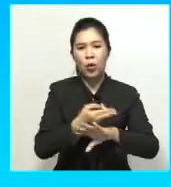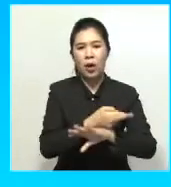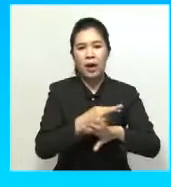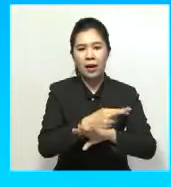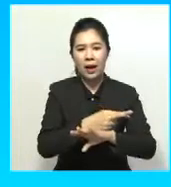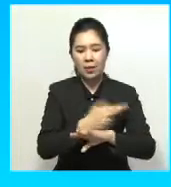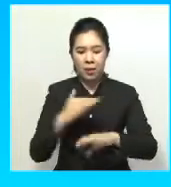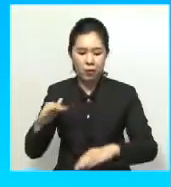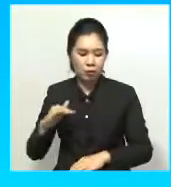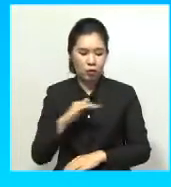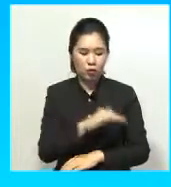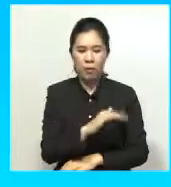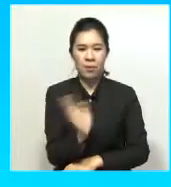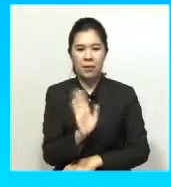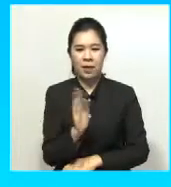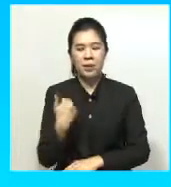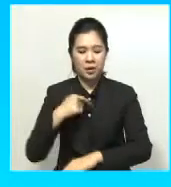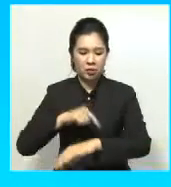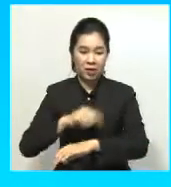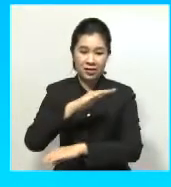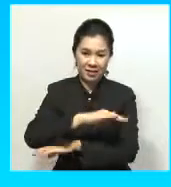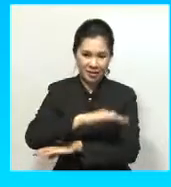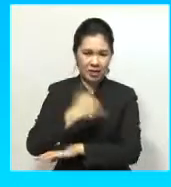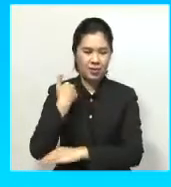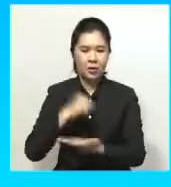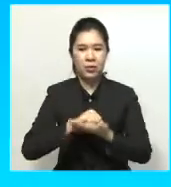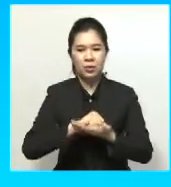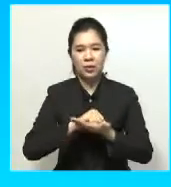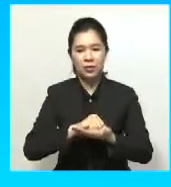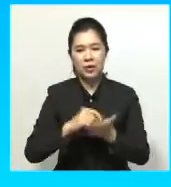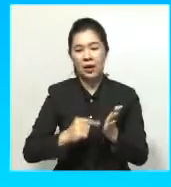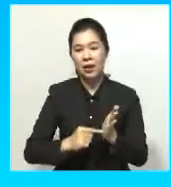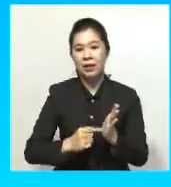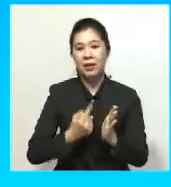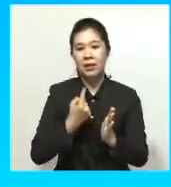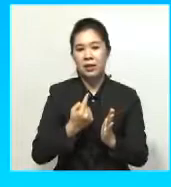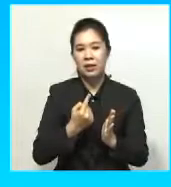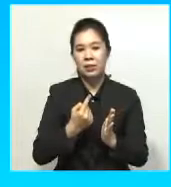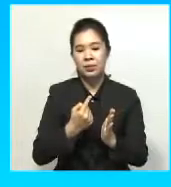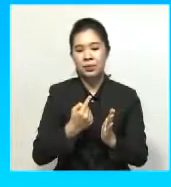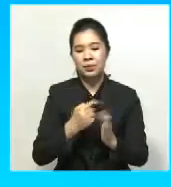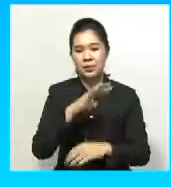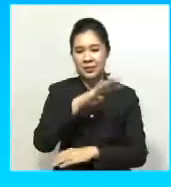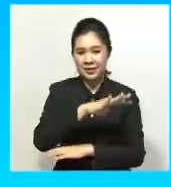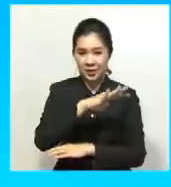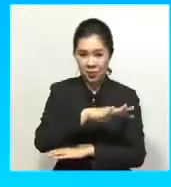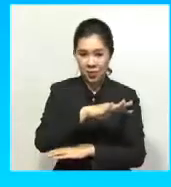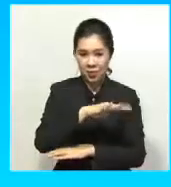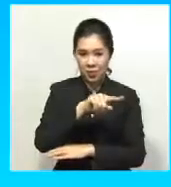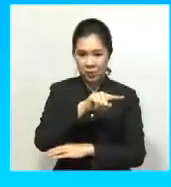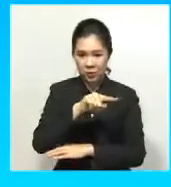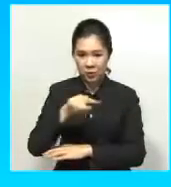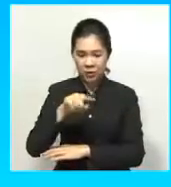งส่วนช่วงเย็นก็มีให้บริการเหมือนกันนะคะเย็นเนี่ยจะให้เวลาให้เริ่มบริการตั้งแต่เวลา16นาฬิกาจนถึ